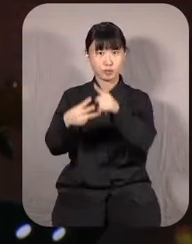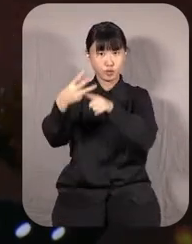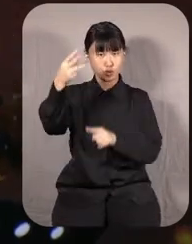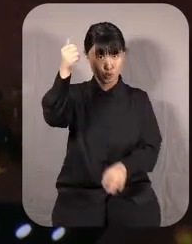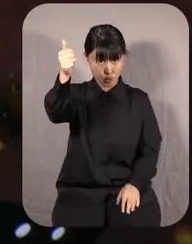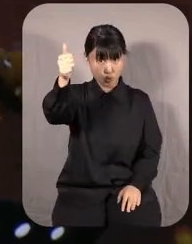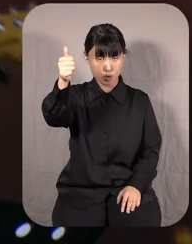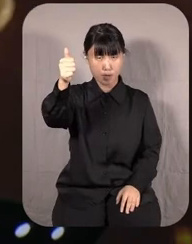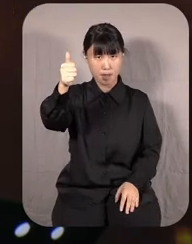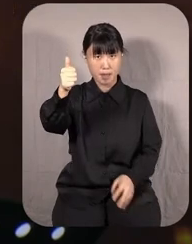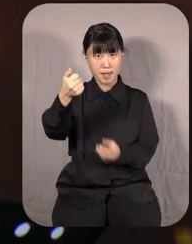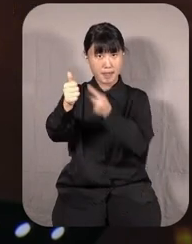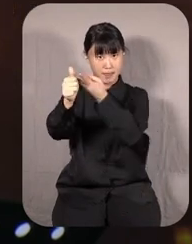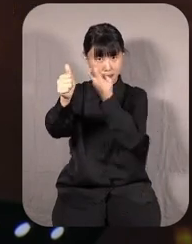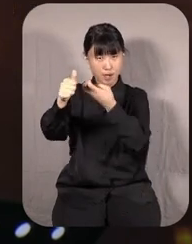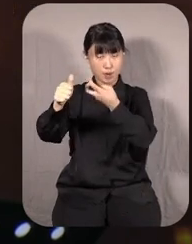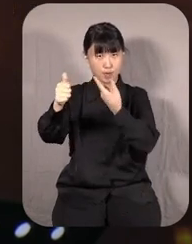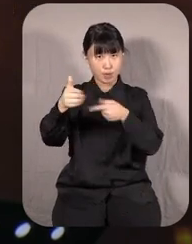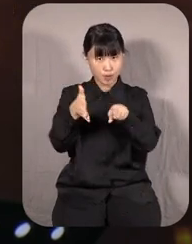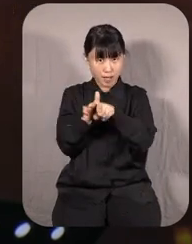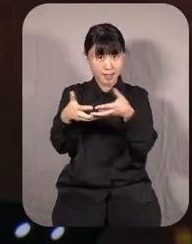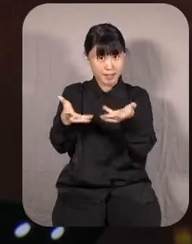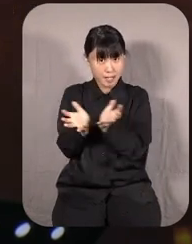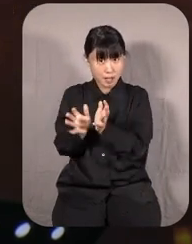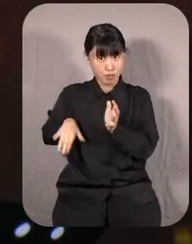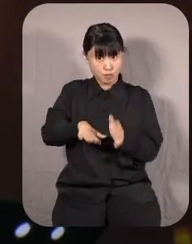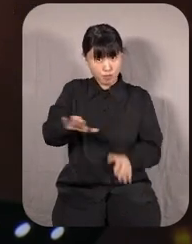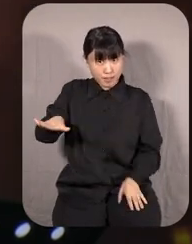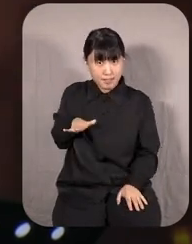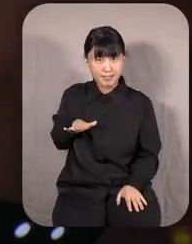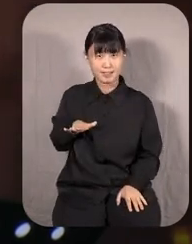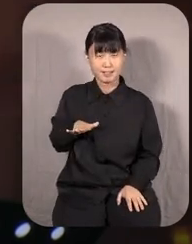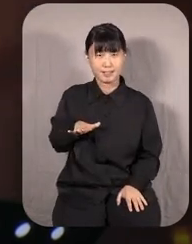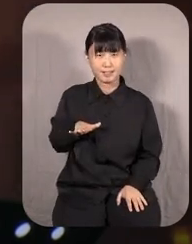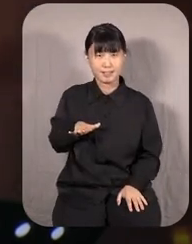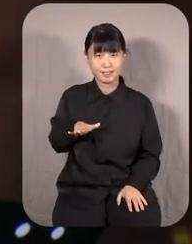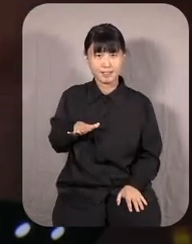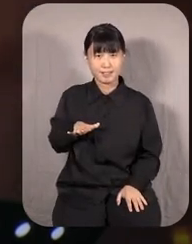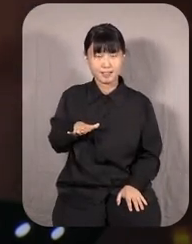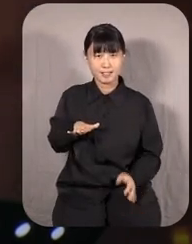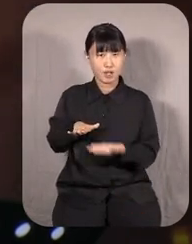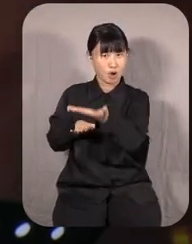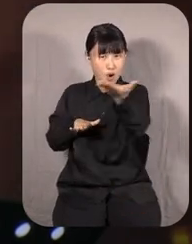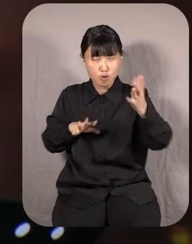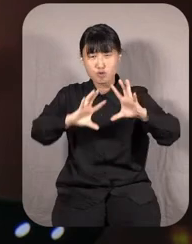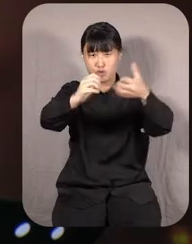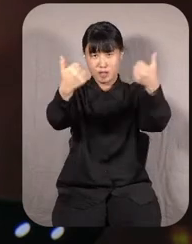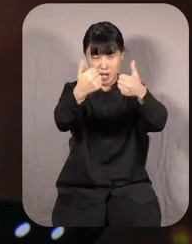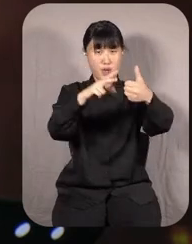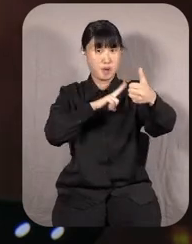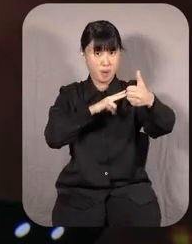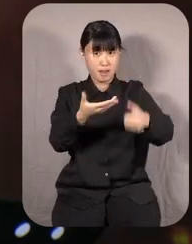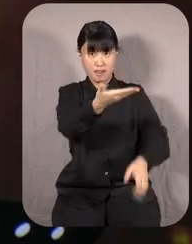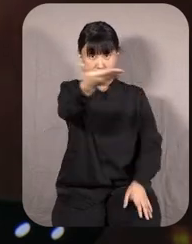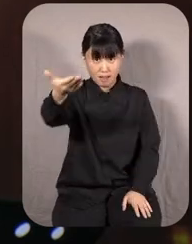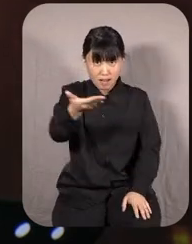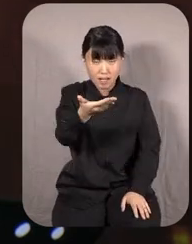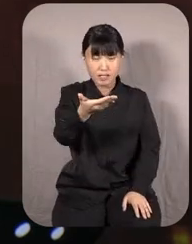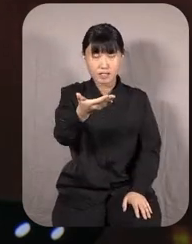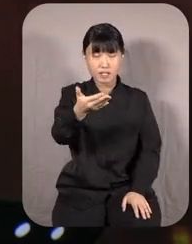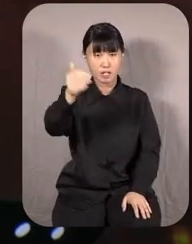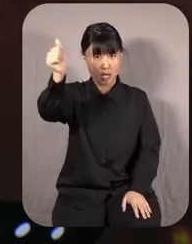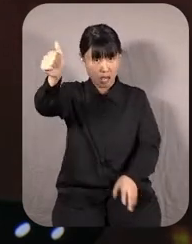국민운동본부는 우리 촛불 국민들의 뜻을 받들어서 전체 국회의원들에게 윤석열의